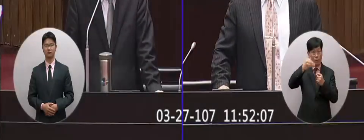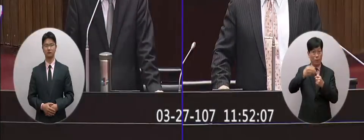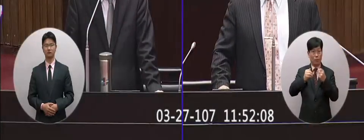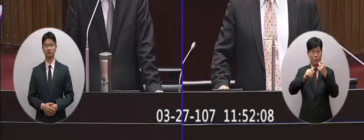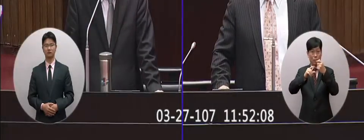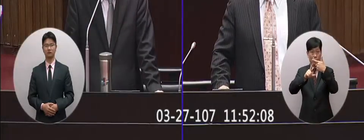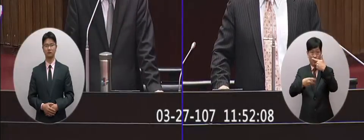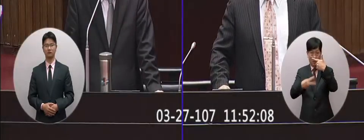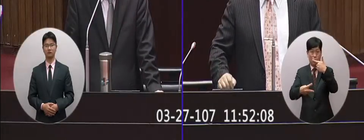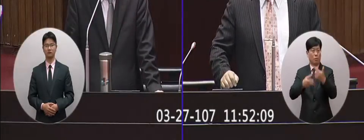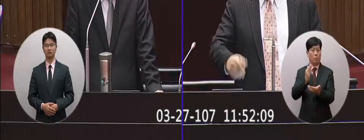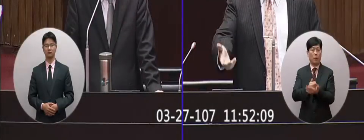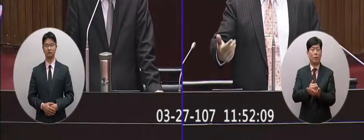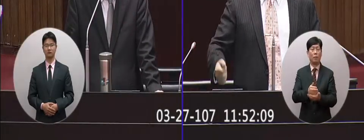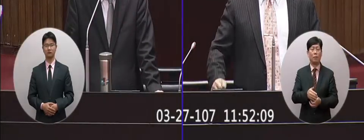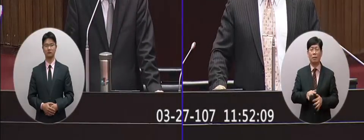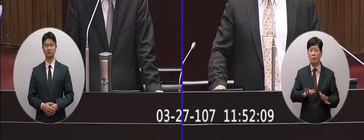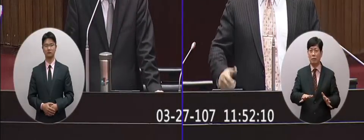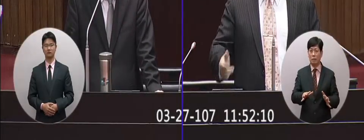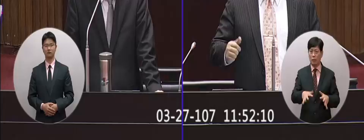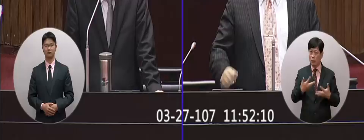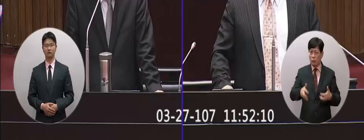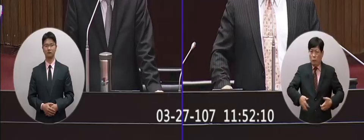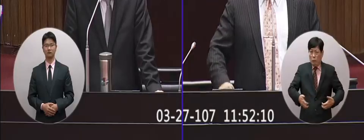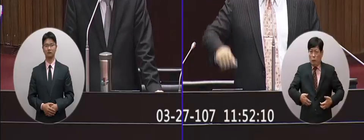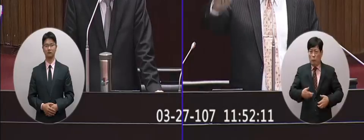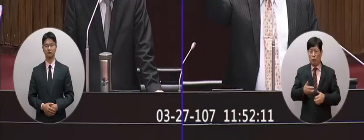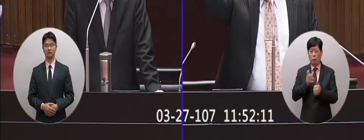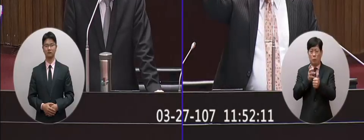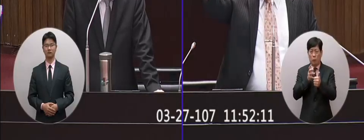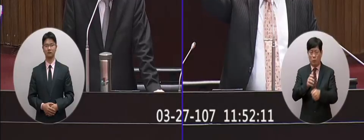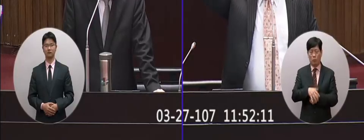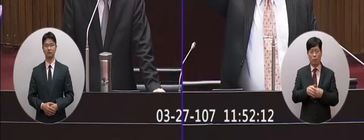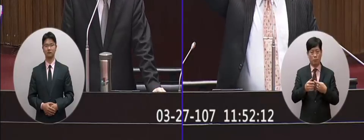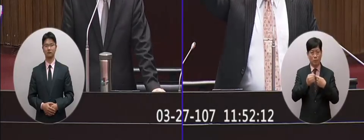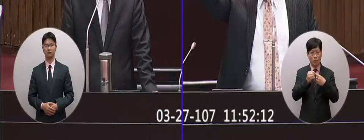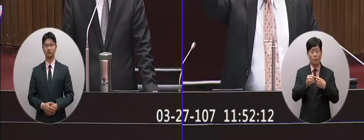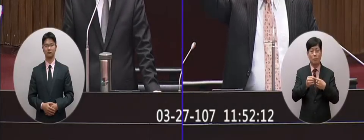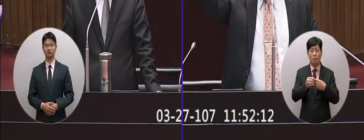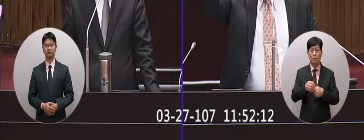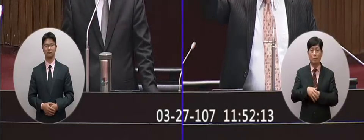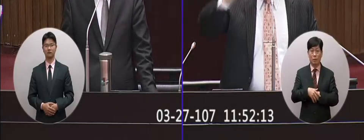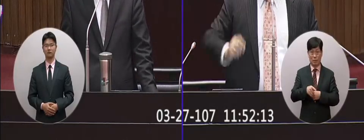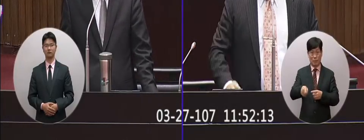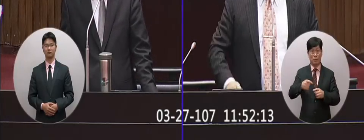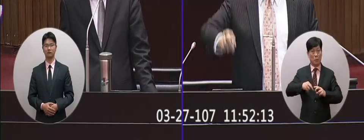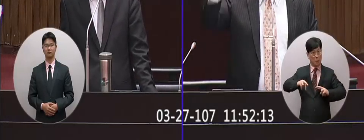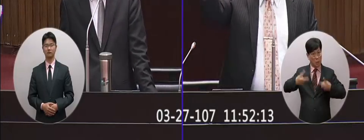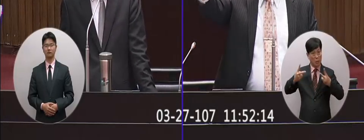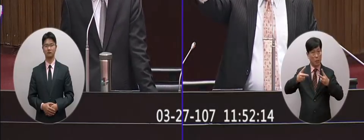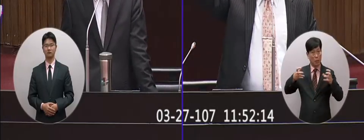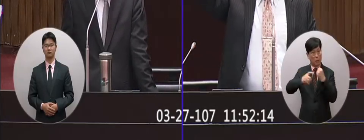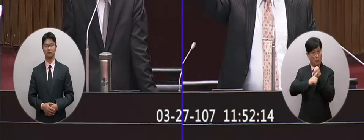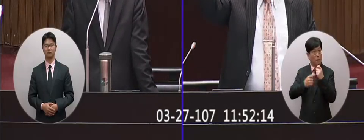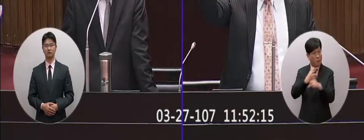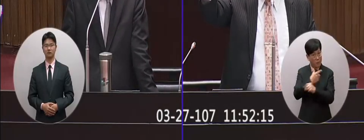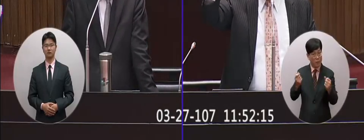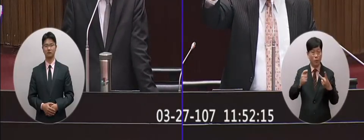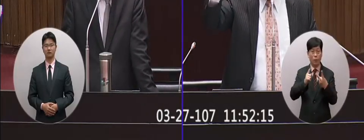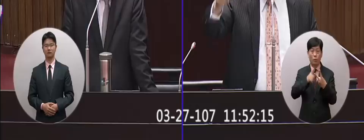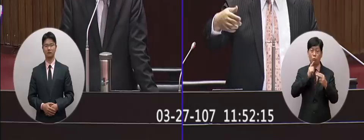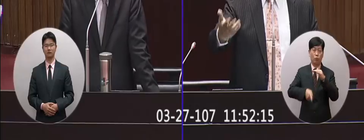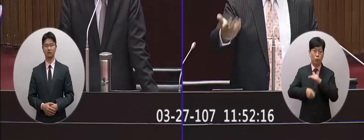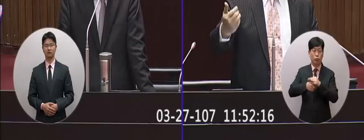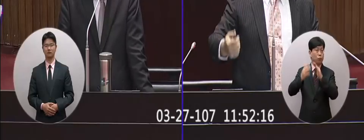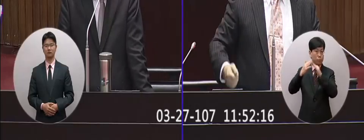109年6月2号就要终止了。那现在大家都在急，都在问这个问题。第一个是要就地合法，还是第二个违